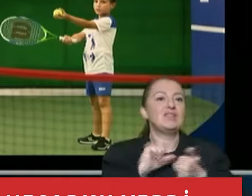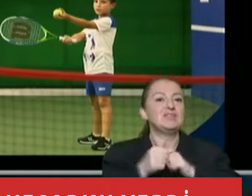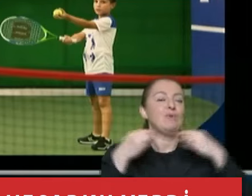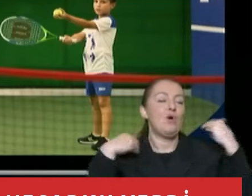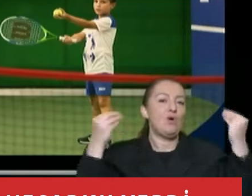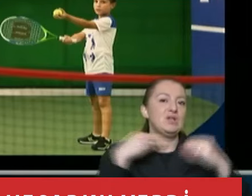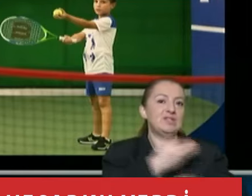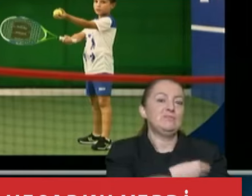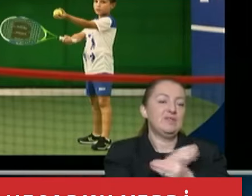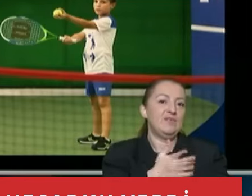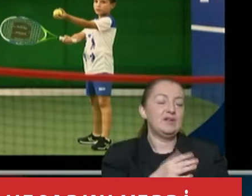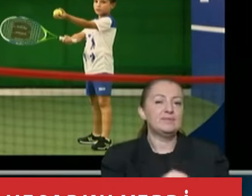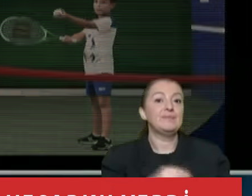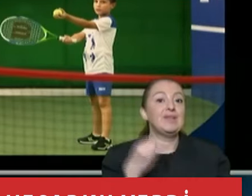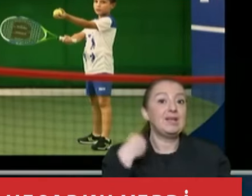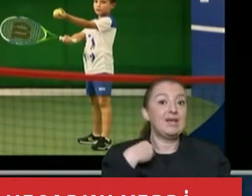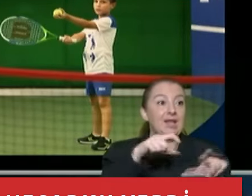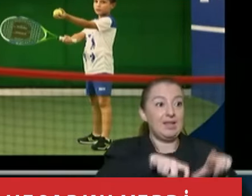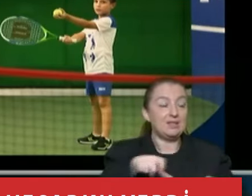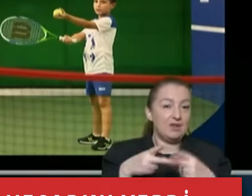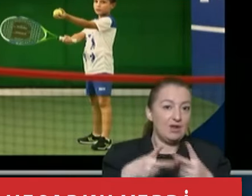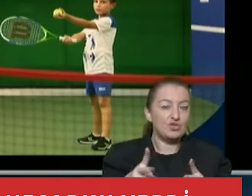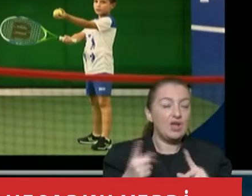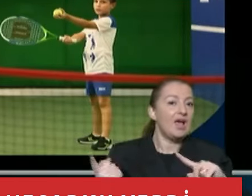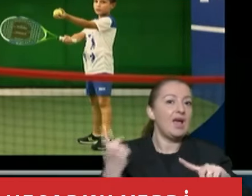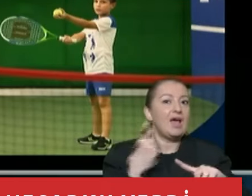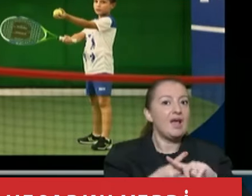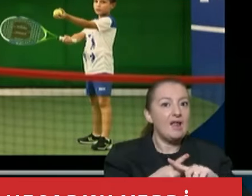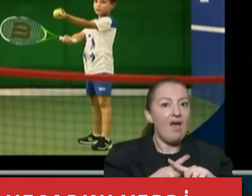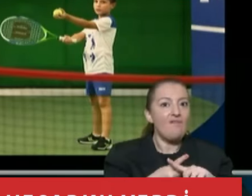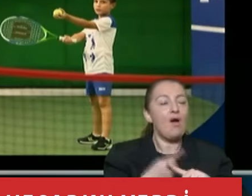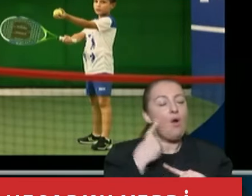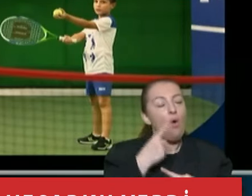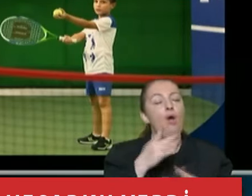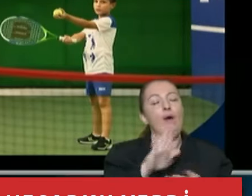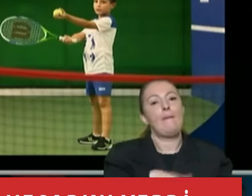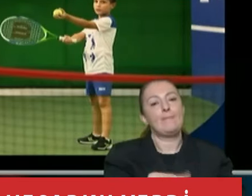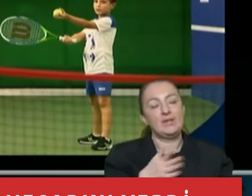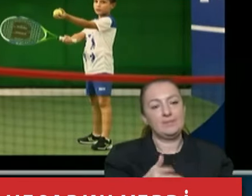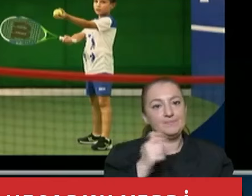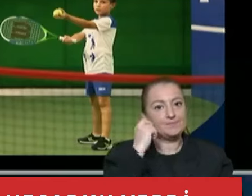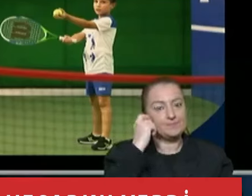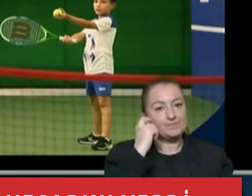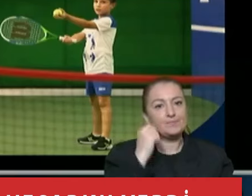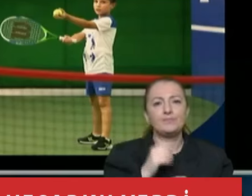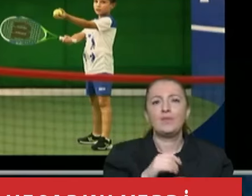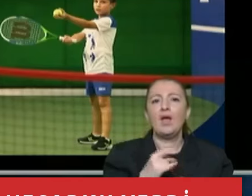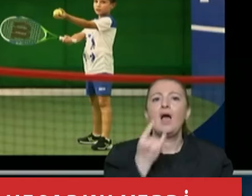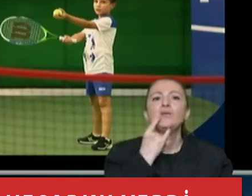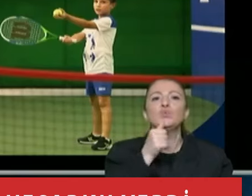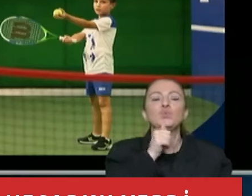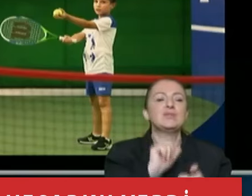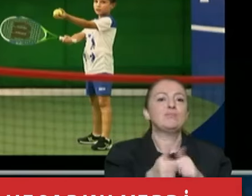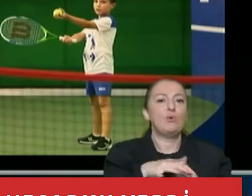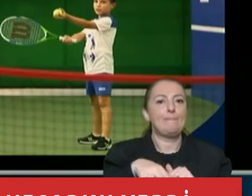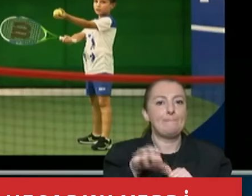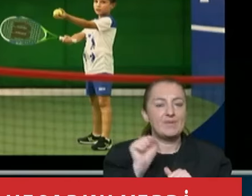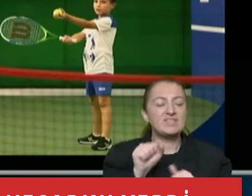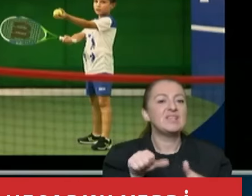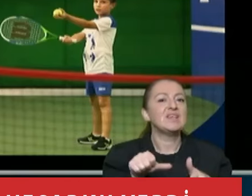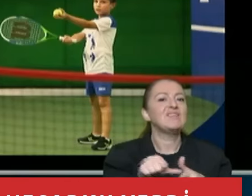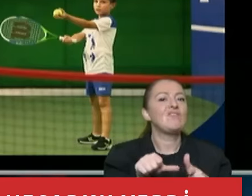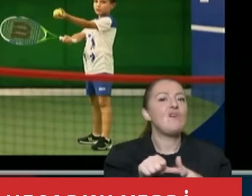sunduk yeni Tesisler açtık ilave fonksiyonlar kazandırdık Halis sporları Merkezi fıa